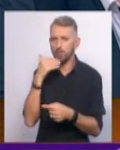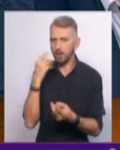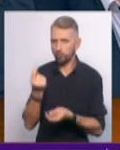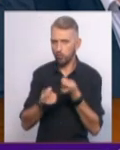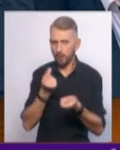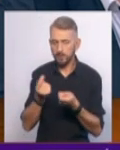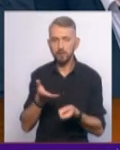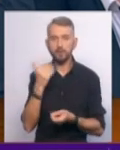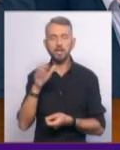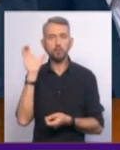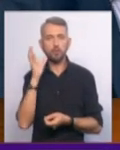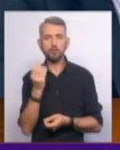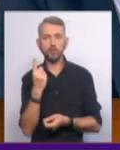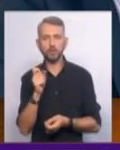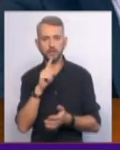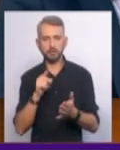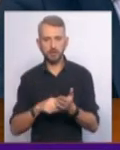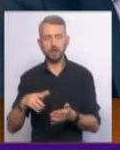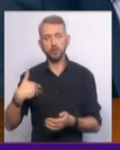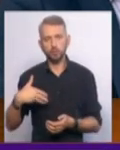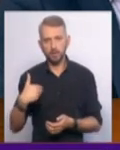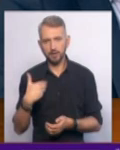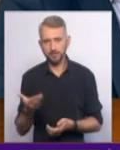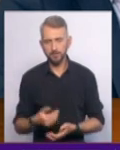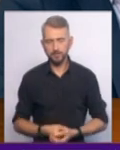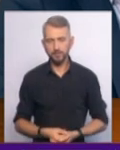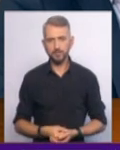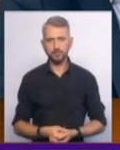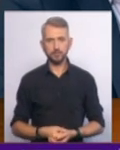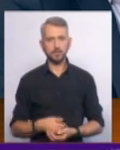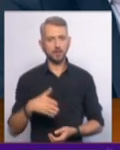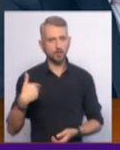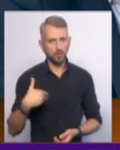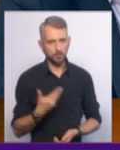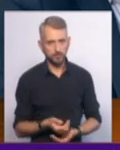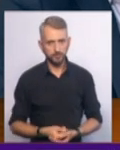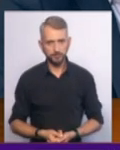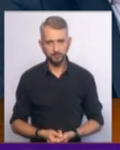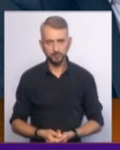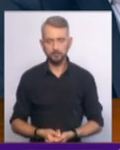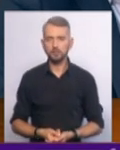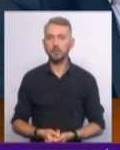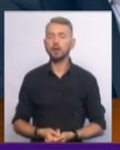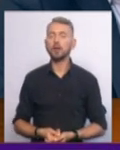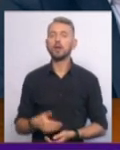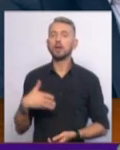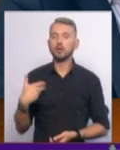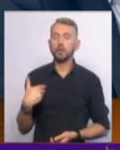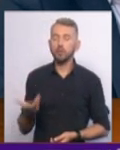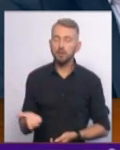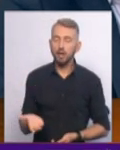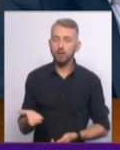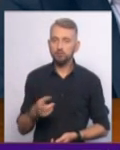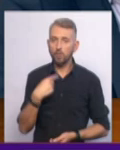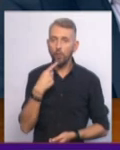нюансів. Давайте послухаємо ще одне запитання. Добрий день, ви в прямому ефірі. Добрий день. Добрий день, добрий день, ви